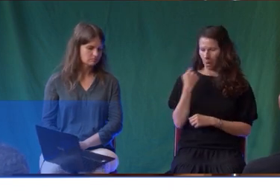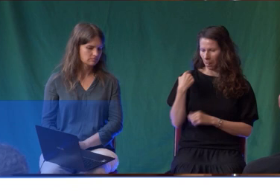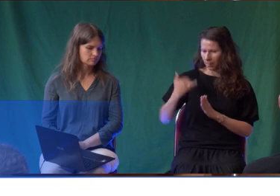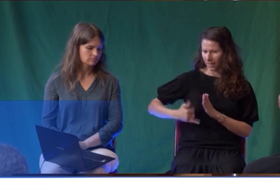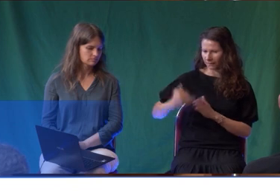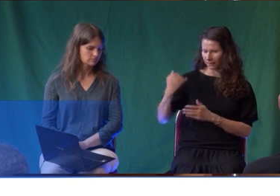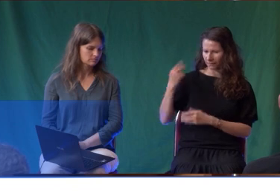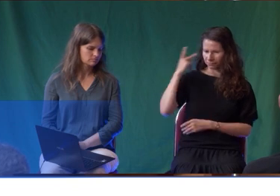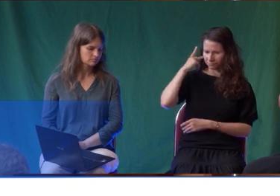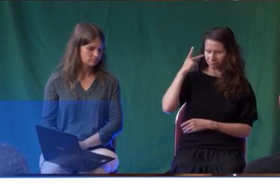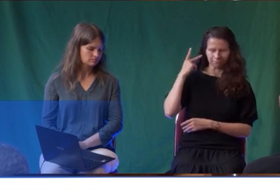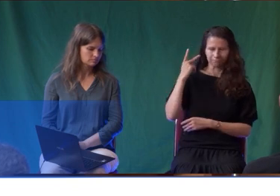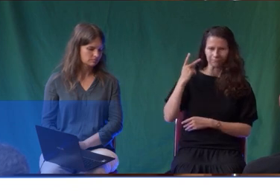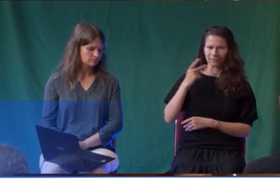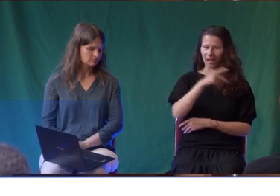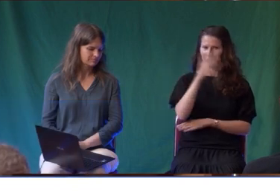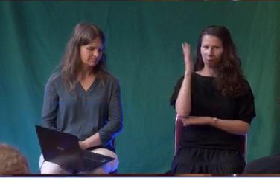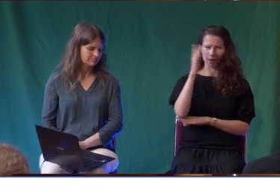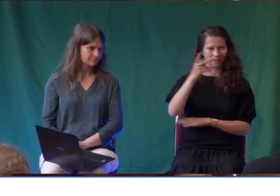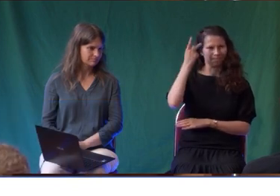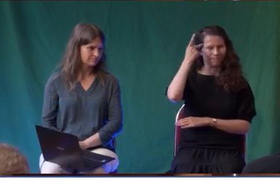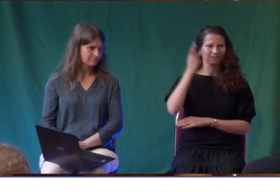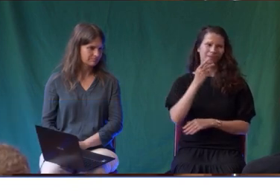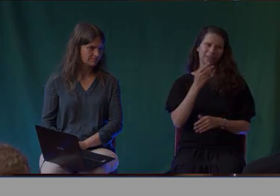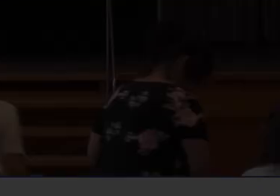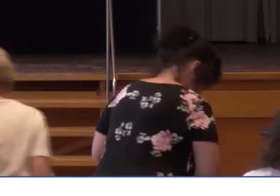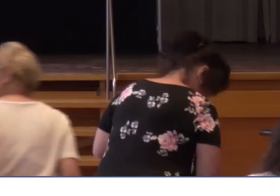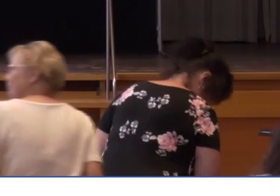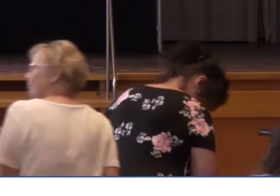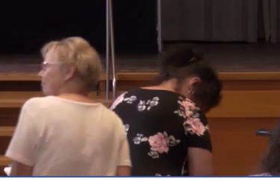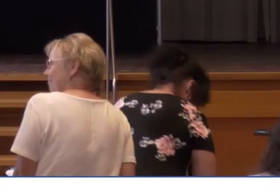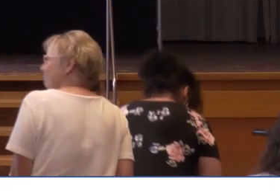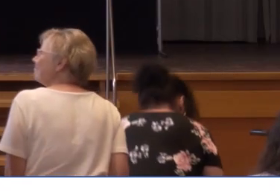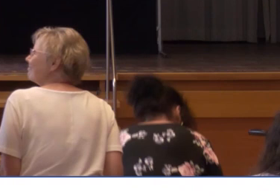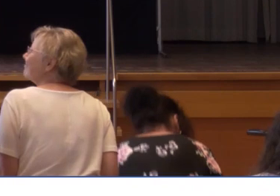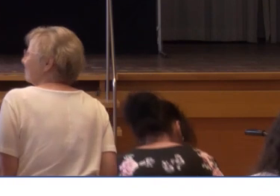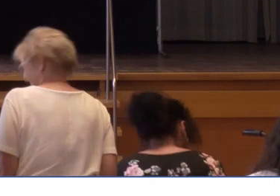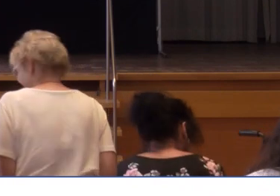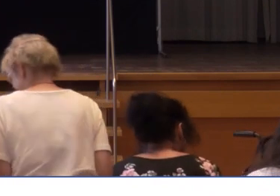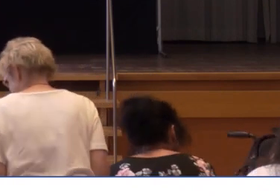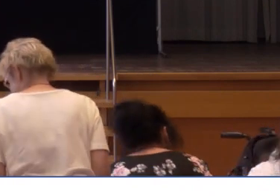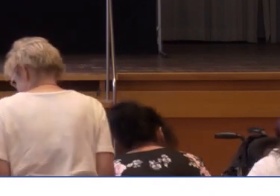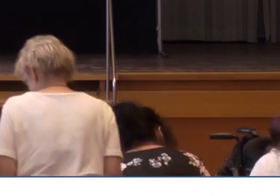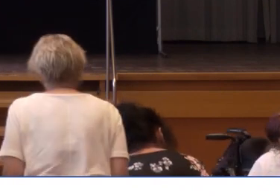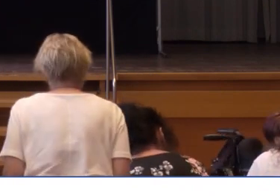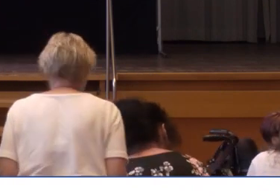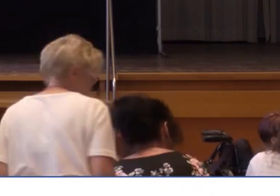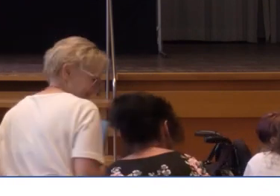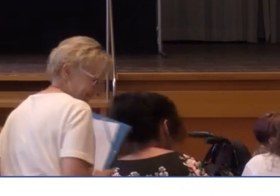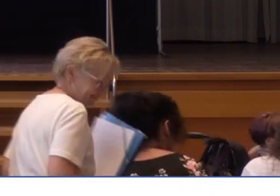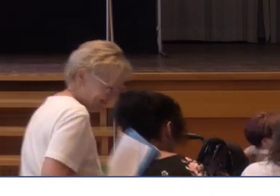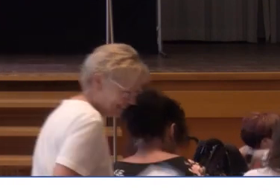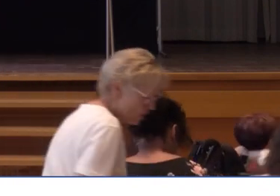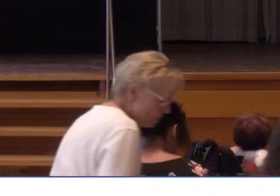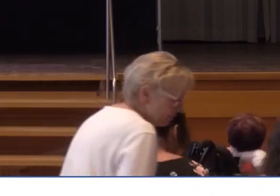einen ganz herzlichen Dank an Frau Dr Marion Michel Elternschaft ist ein Menschenrecht das haben